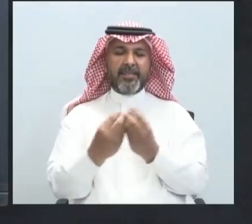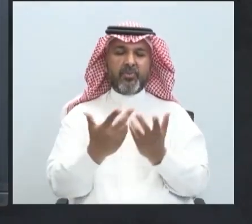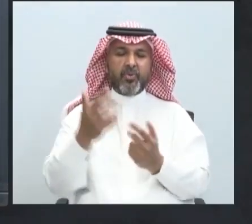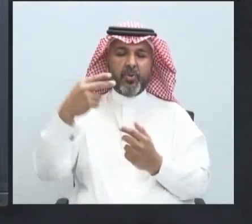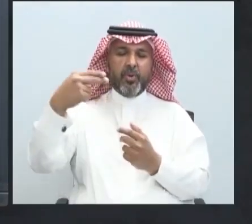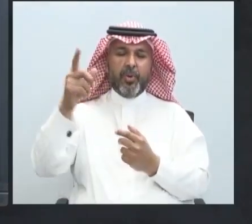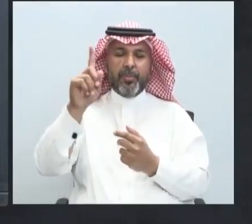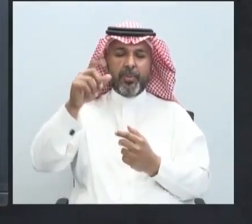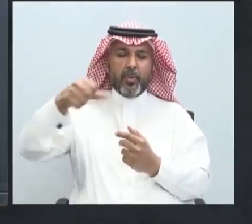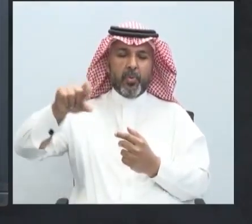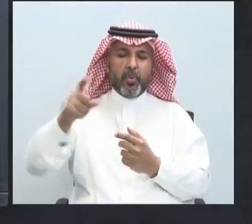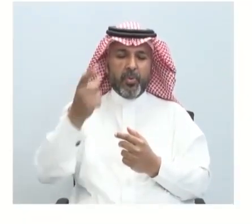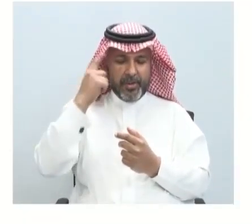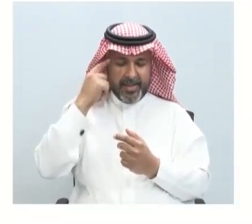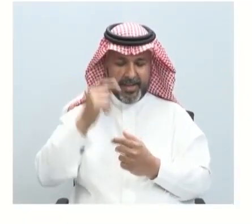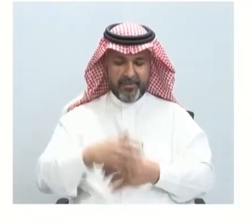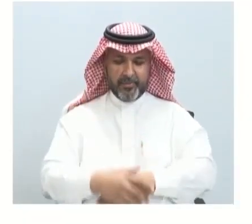التصالب او